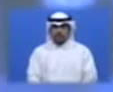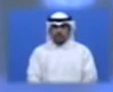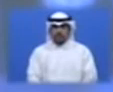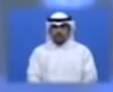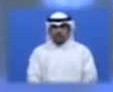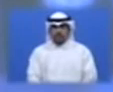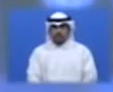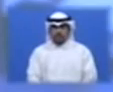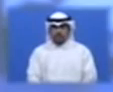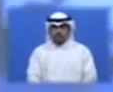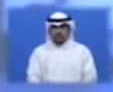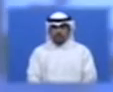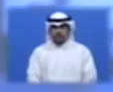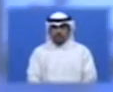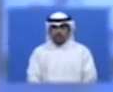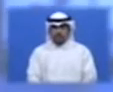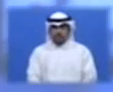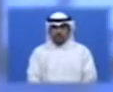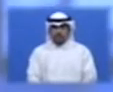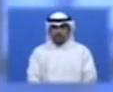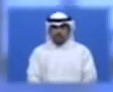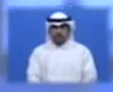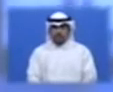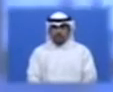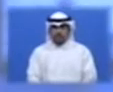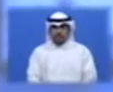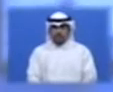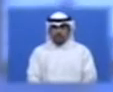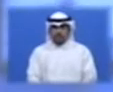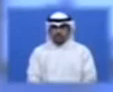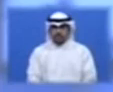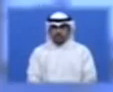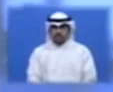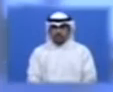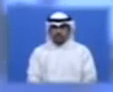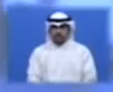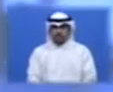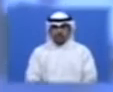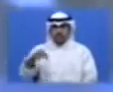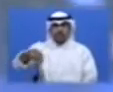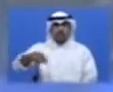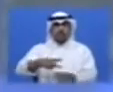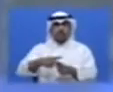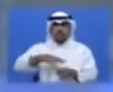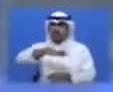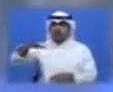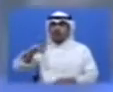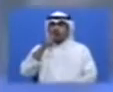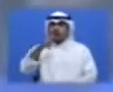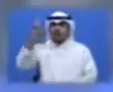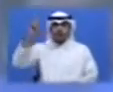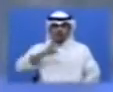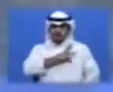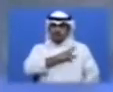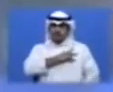هل تسمعني؟ هل الصوت واضح بالنسبة لكم الآن؟ علي الصوت شوية. الكل هنا بالكويت يشيد بما تقدمونه من